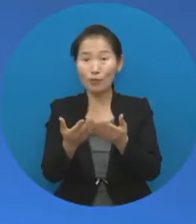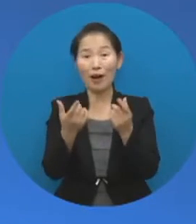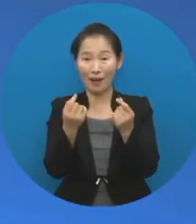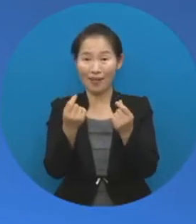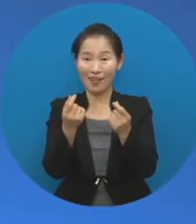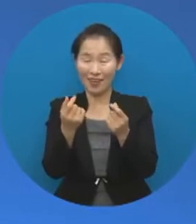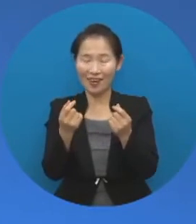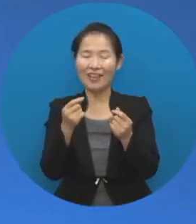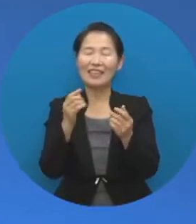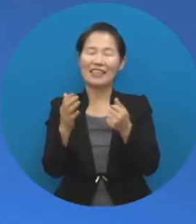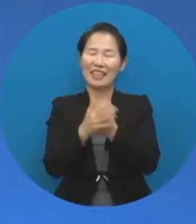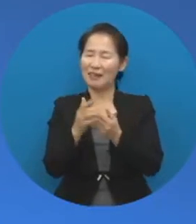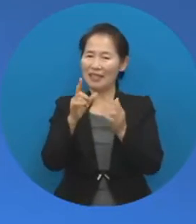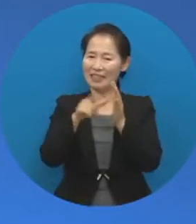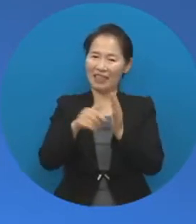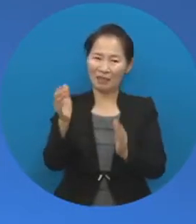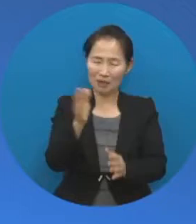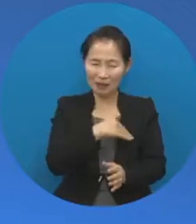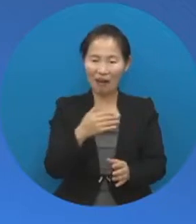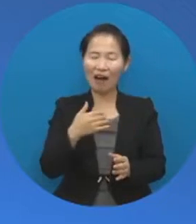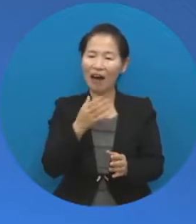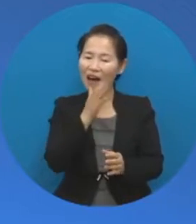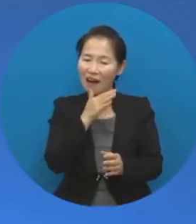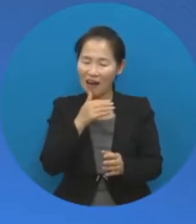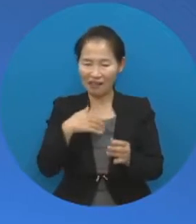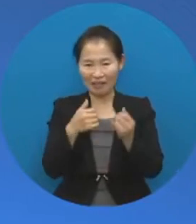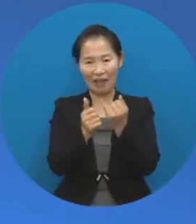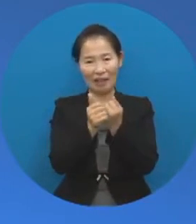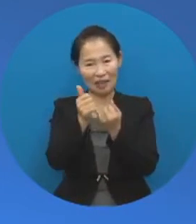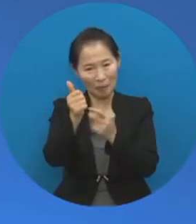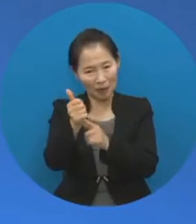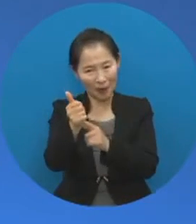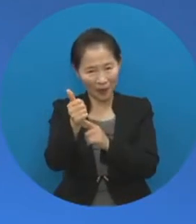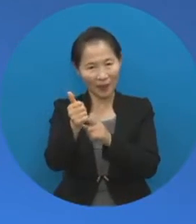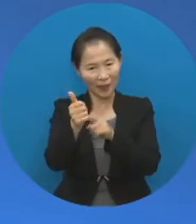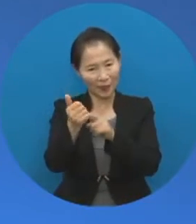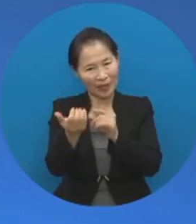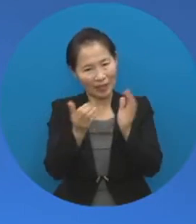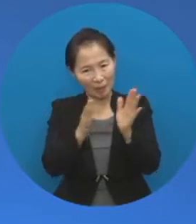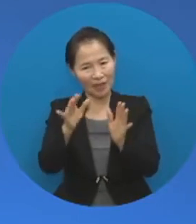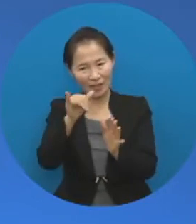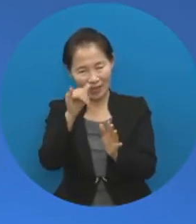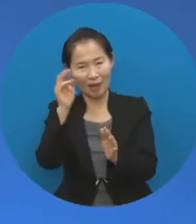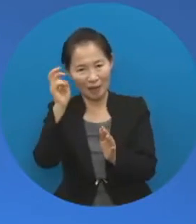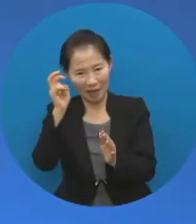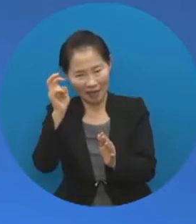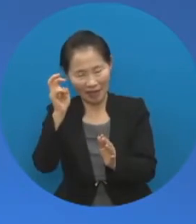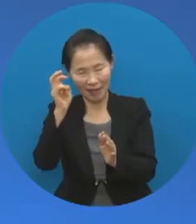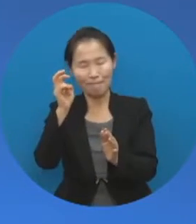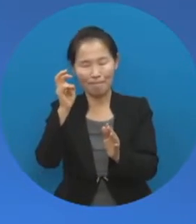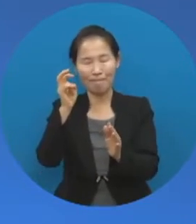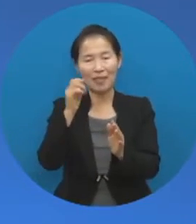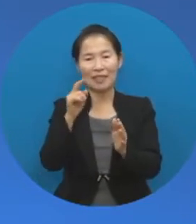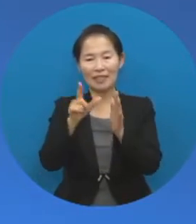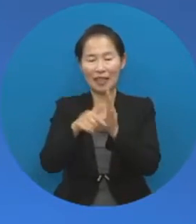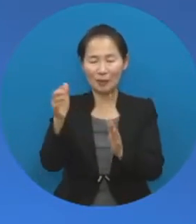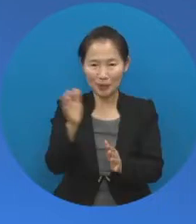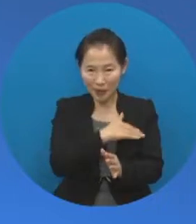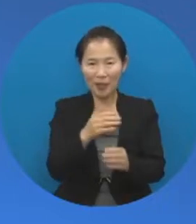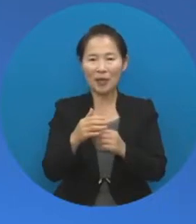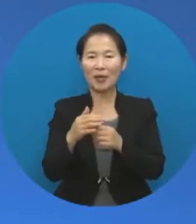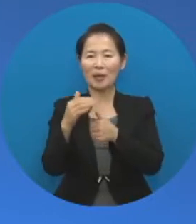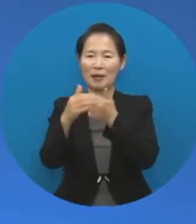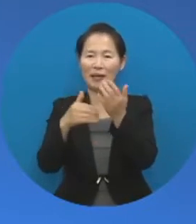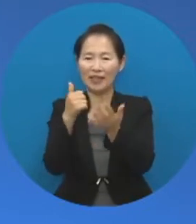하나님께서 나를 위한 배우자를 예비하셨구나. 그래서 제가 그때부터 하나님께 이렇게 기도했잖아요. 하나님 저에게